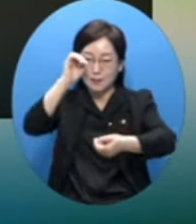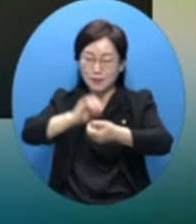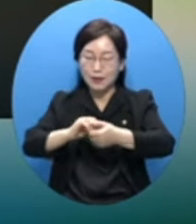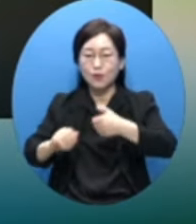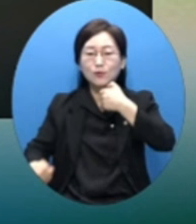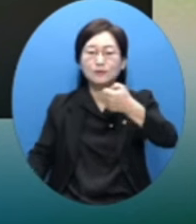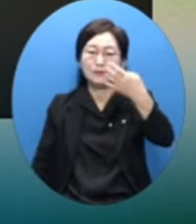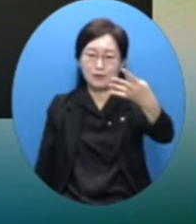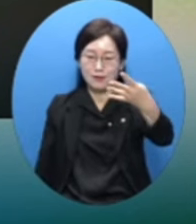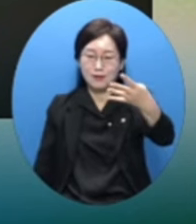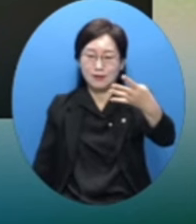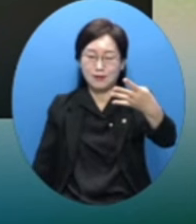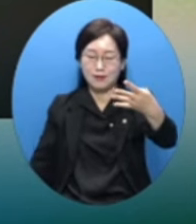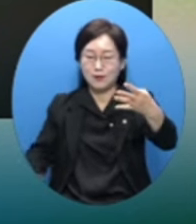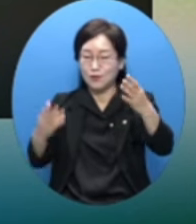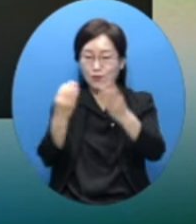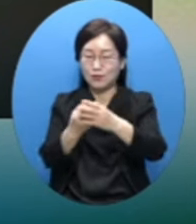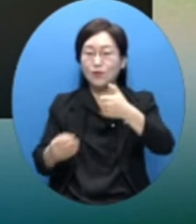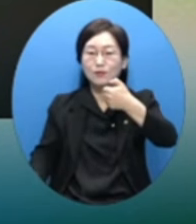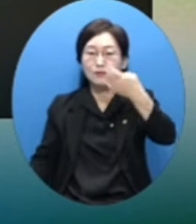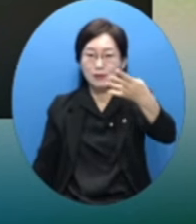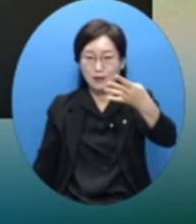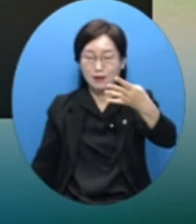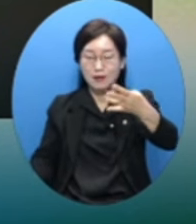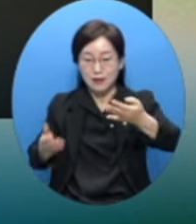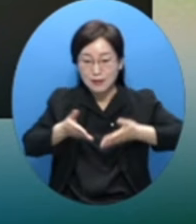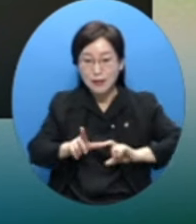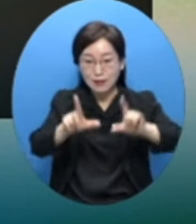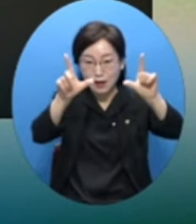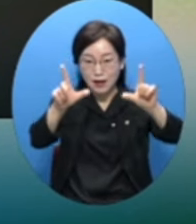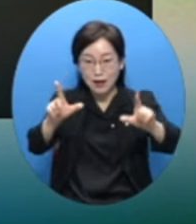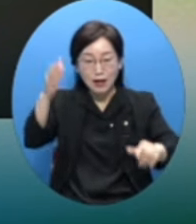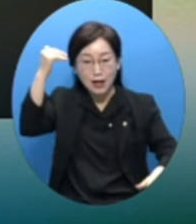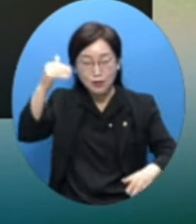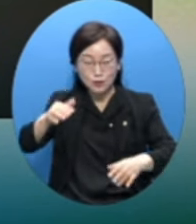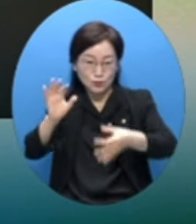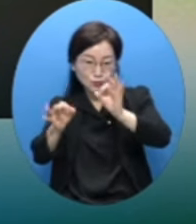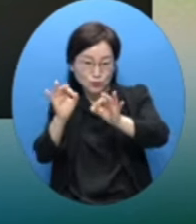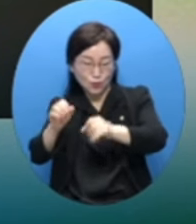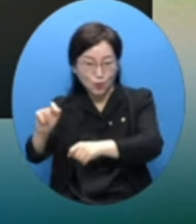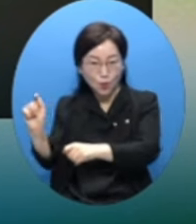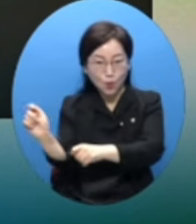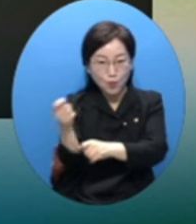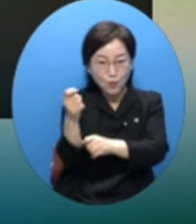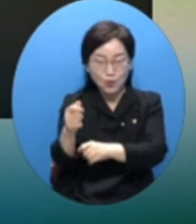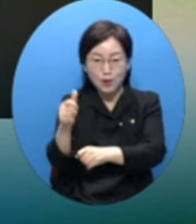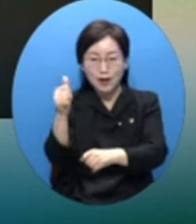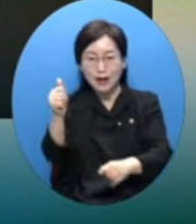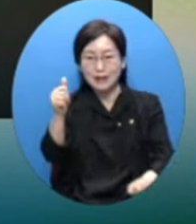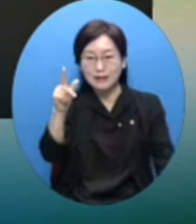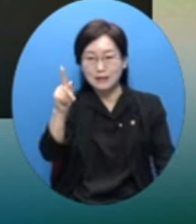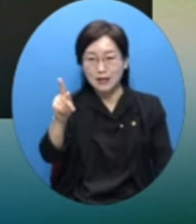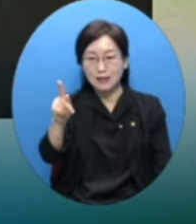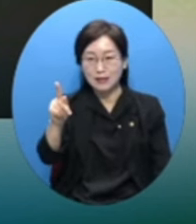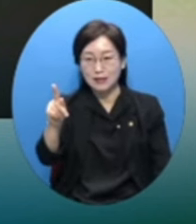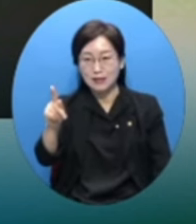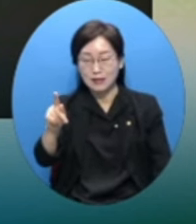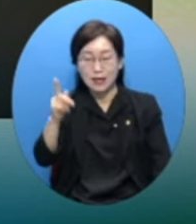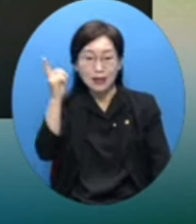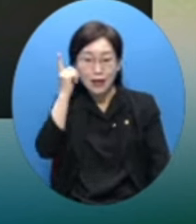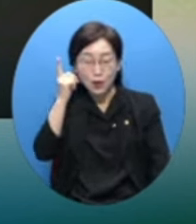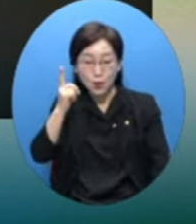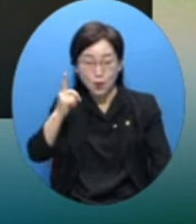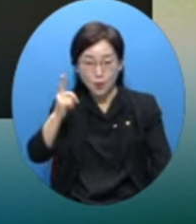생일날 한국 프로 골프 투어 SK 텔레콤 오픈에서 우승을 차지했습니다. 자기보다